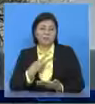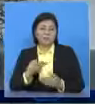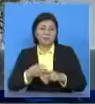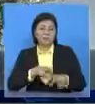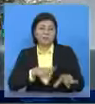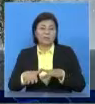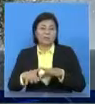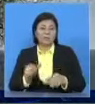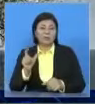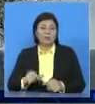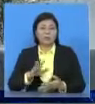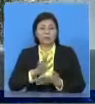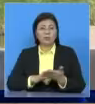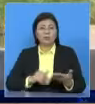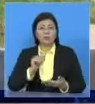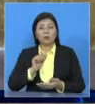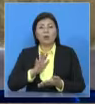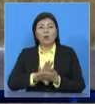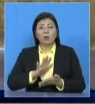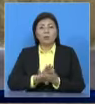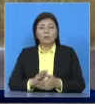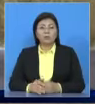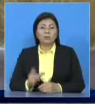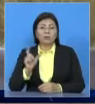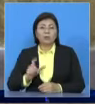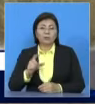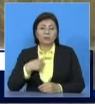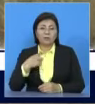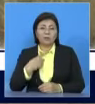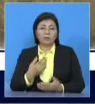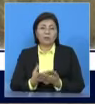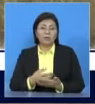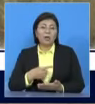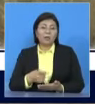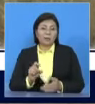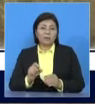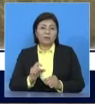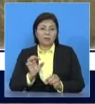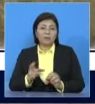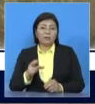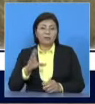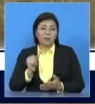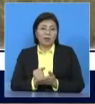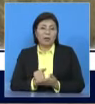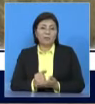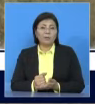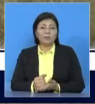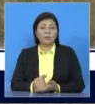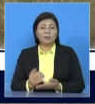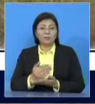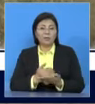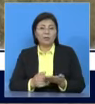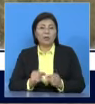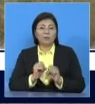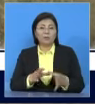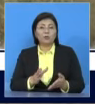продолжают мусорить решение говоря да мы вывезем мусор но этот мусор как у него возят потому